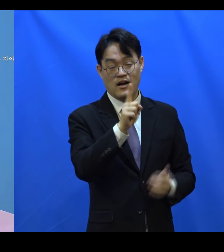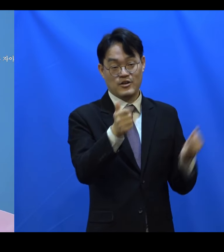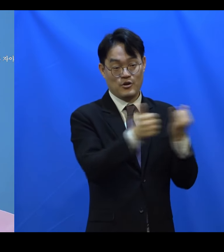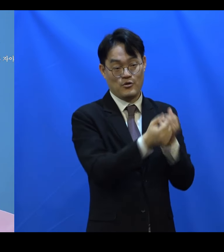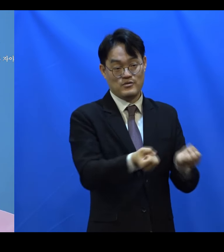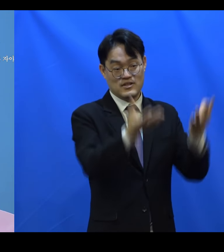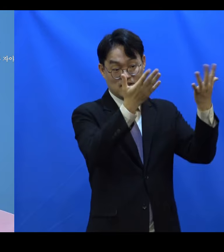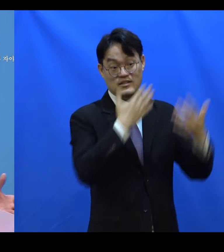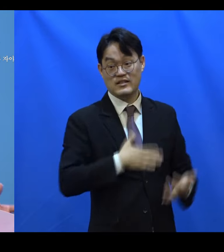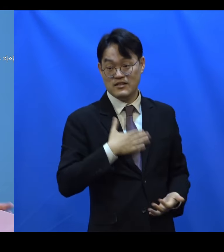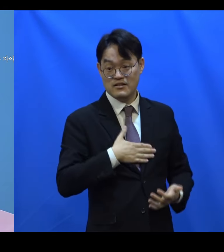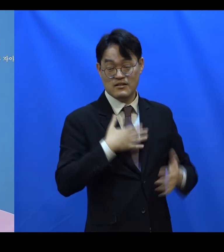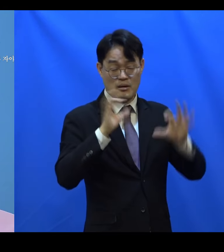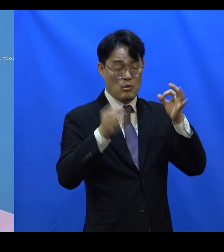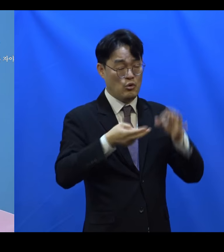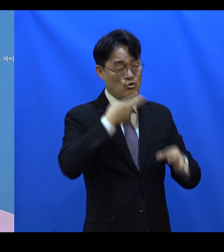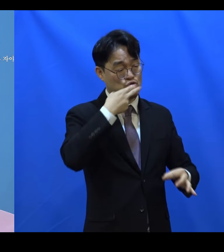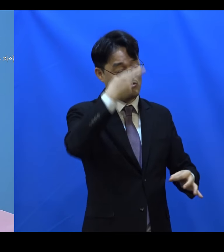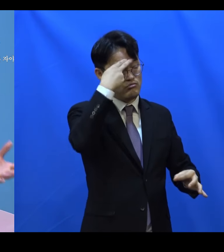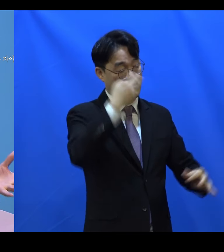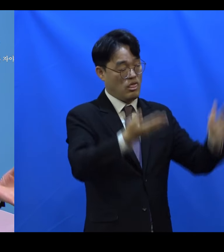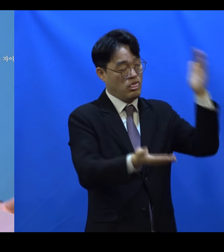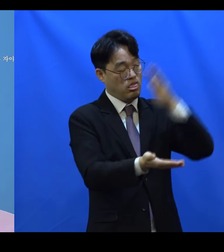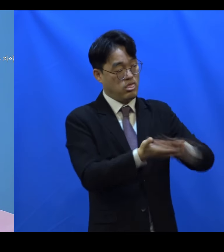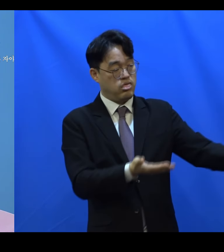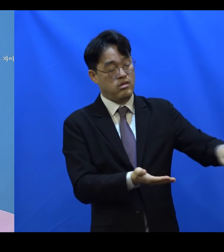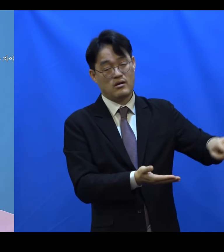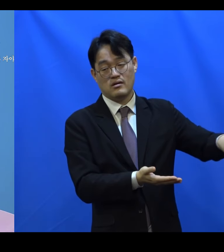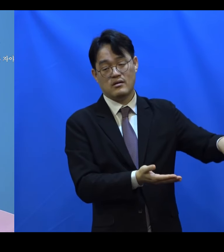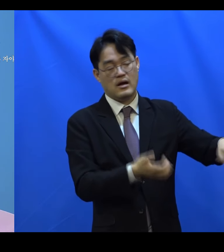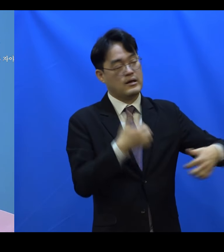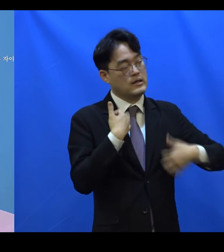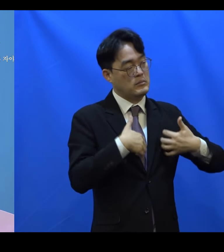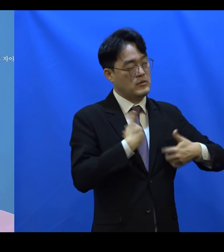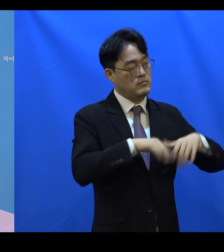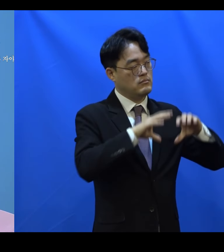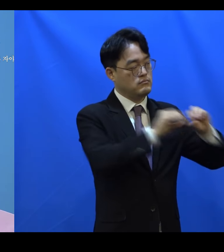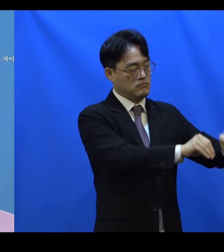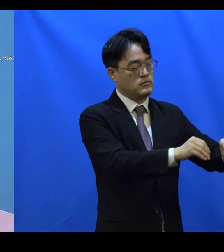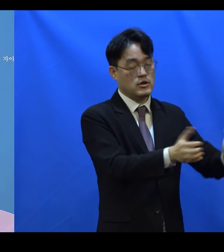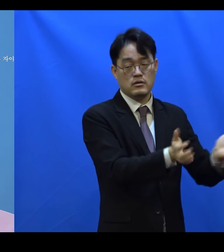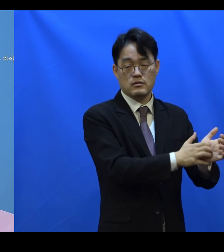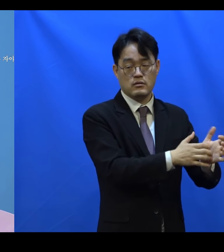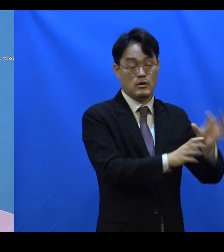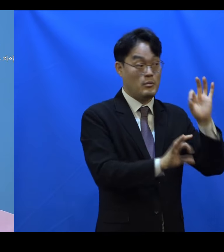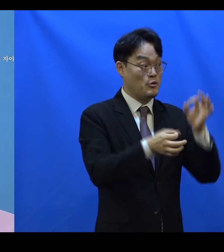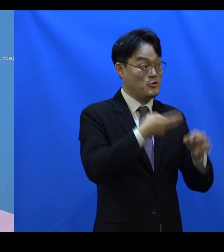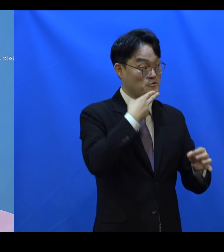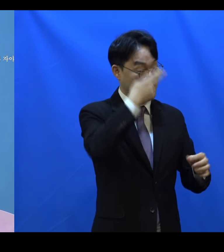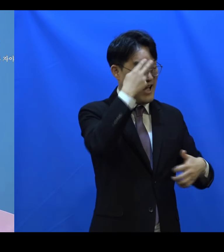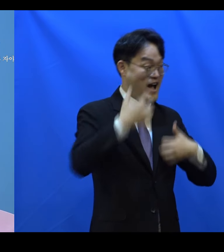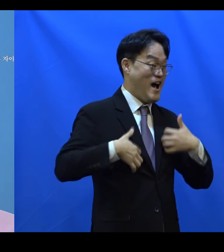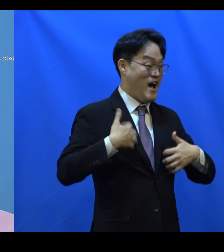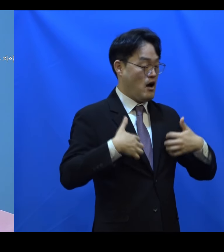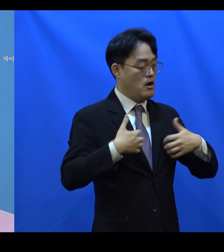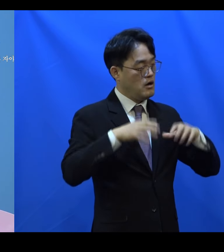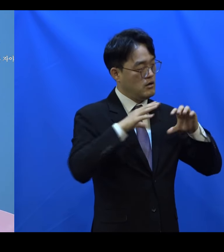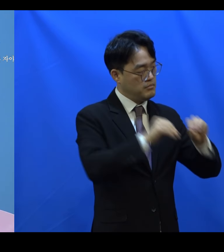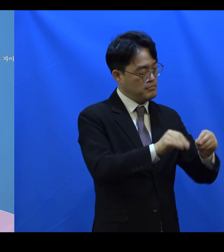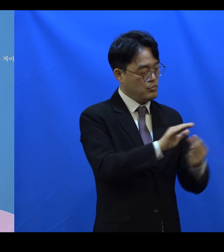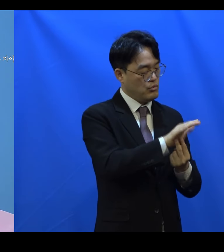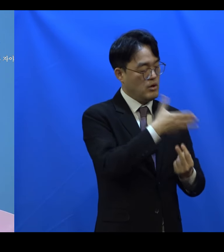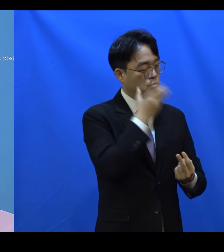여러분, 잔치집이 가장 풍요롭고 가장 기쁨이 넘치는 곳인데 포도주가 떨어졌어요. 요한복음 2장.